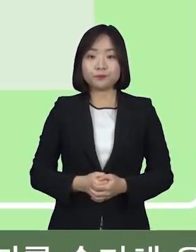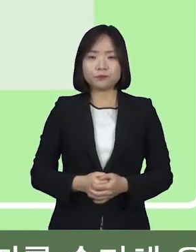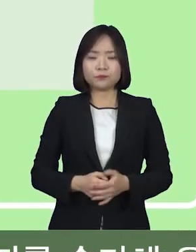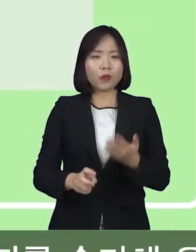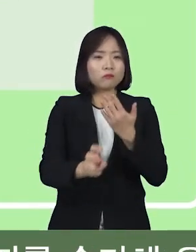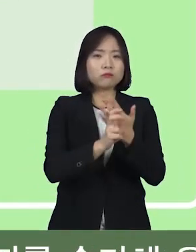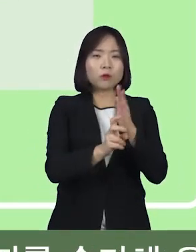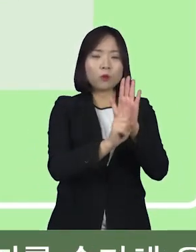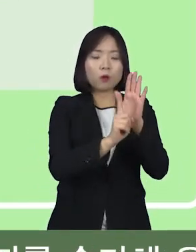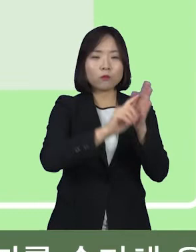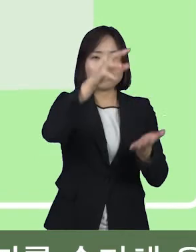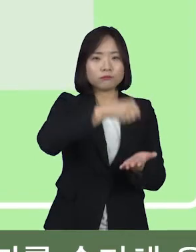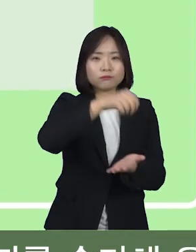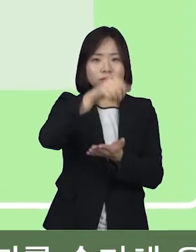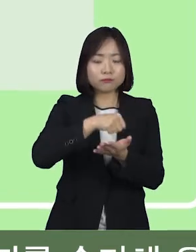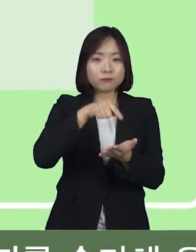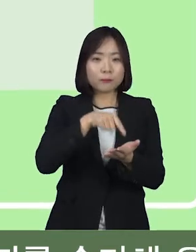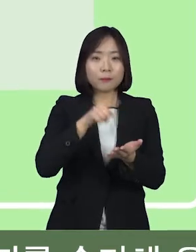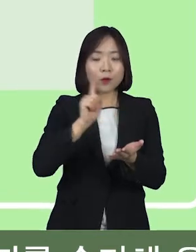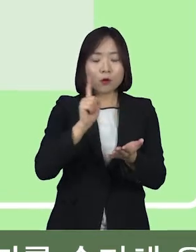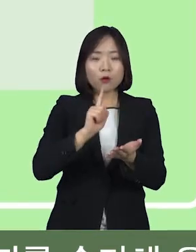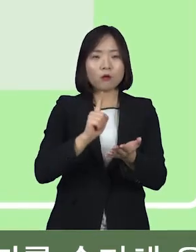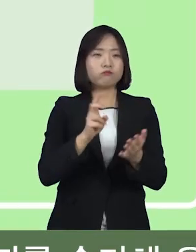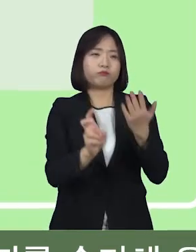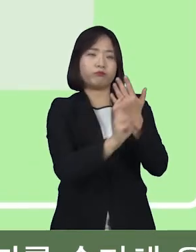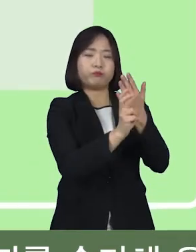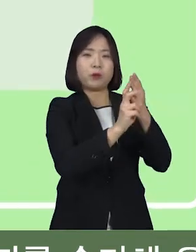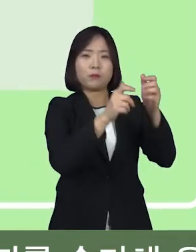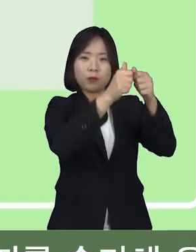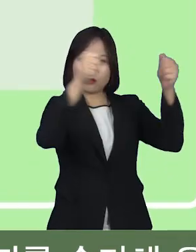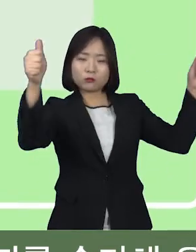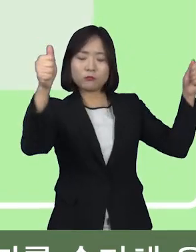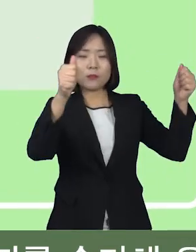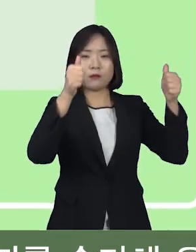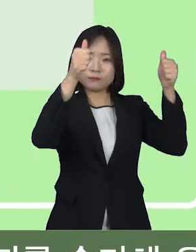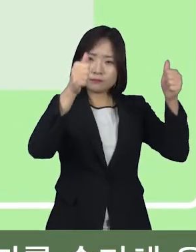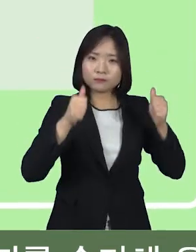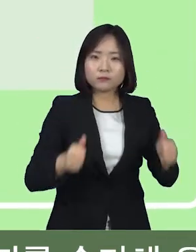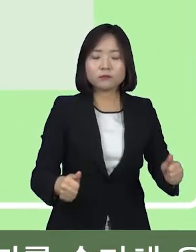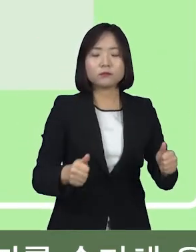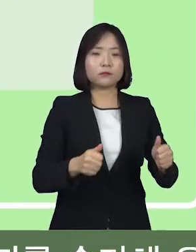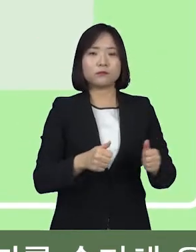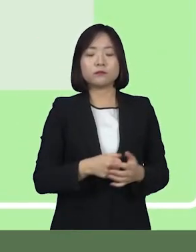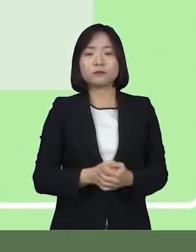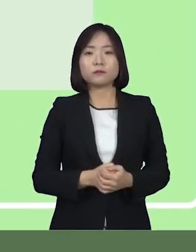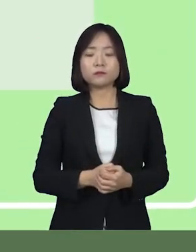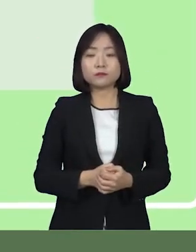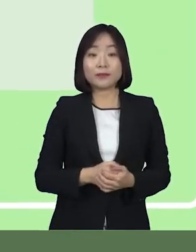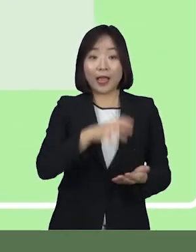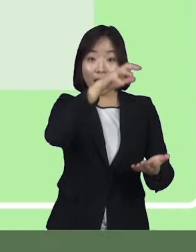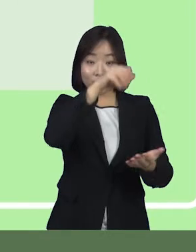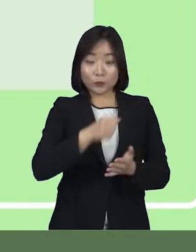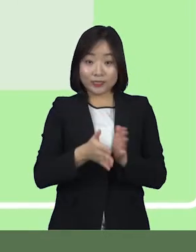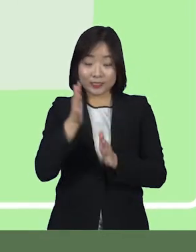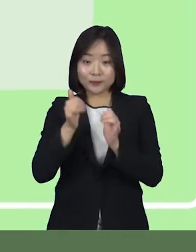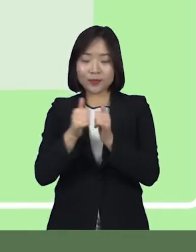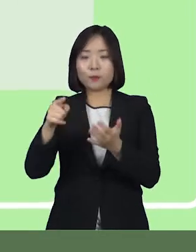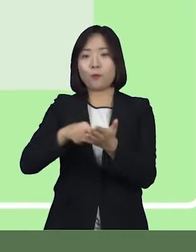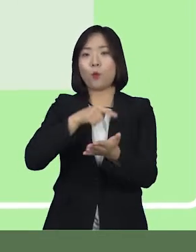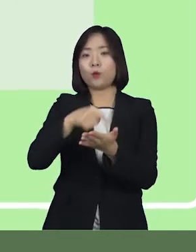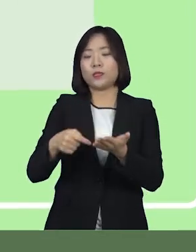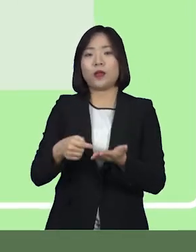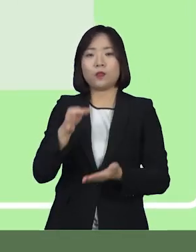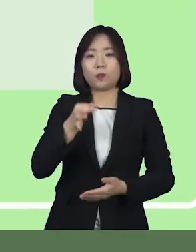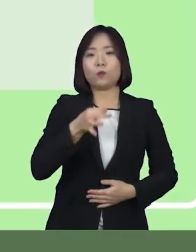광고물 수거 보상제는 불법으로 설치 부착된 현수막과 벽보, 전단지를 수거해온 시민에게 보상비를